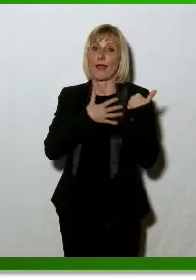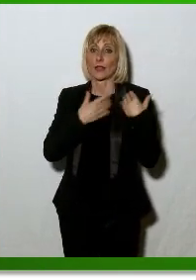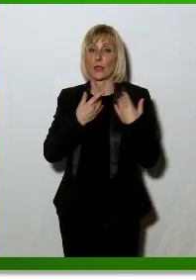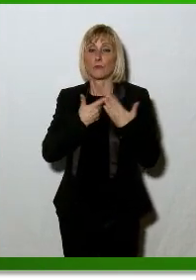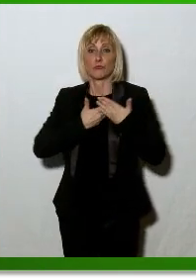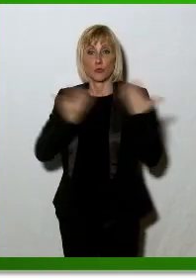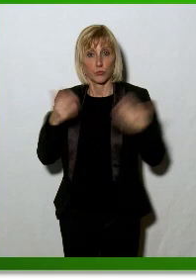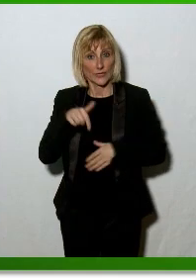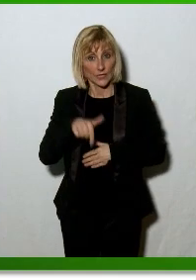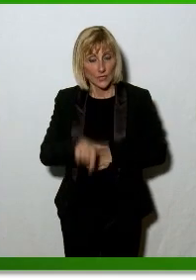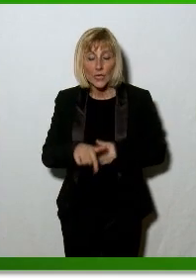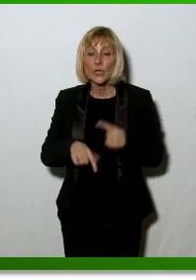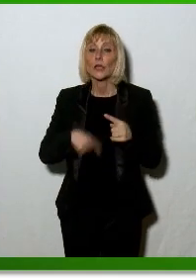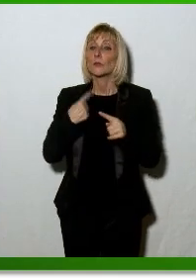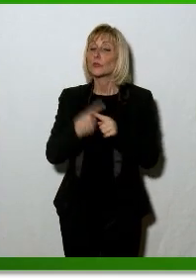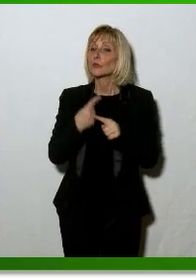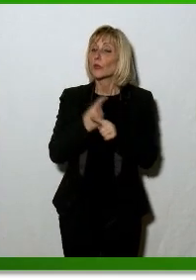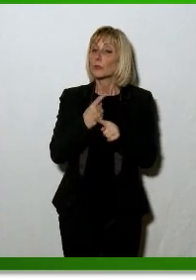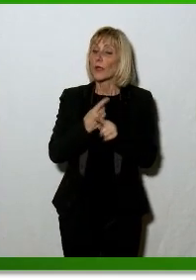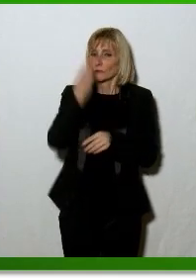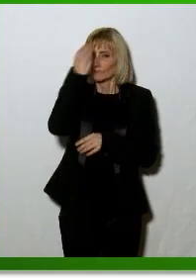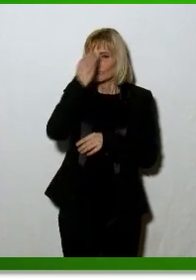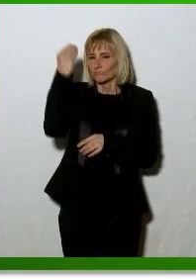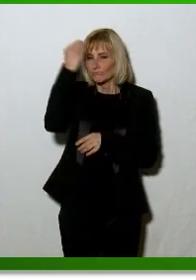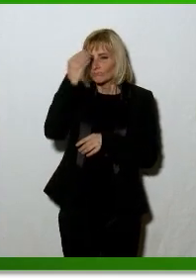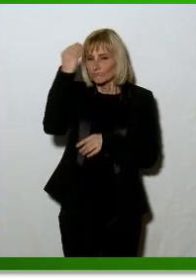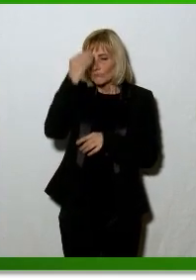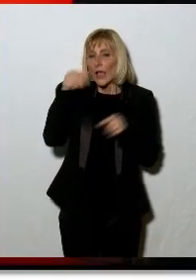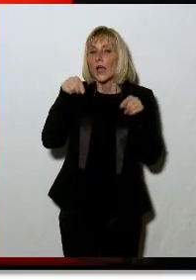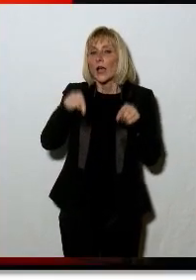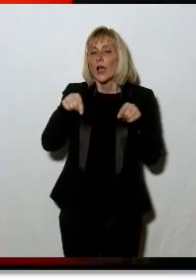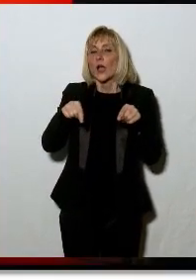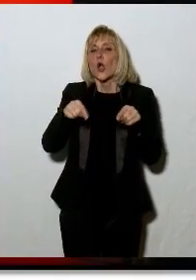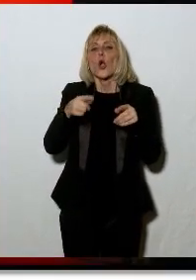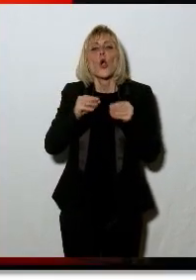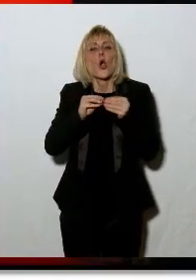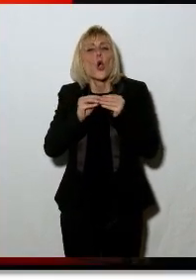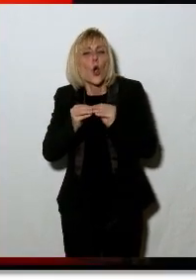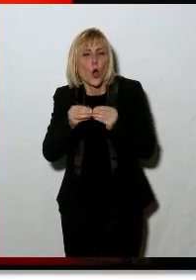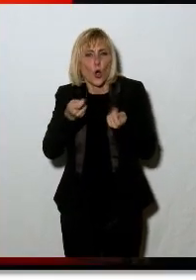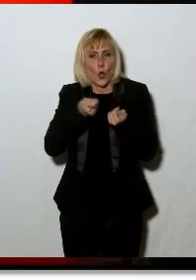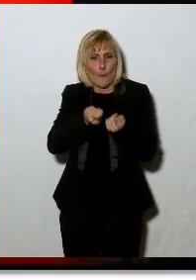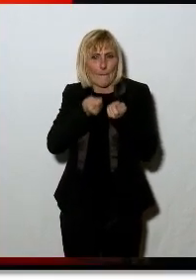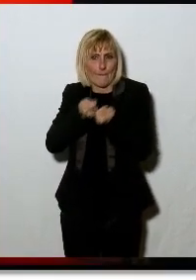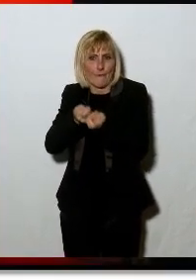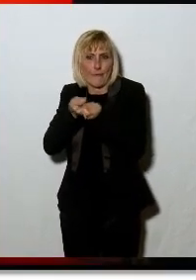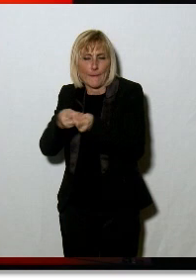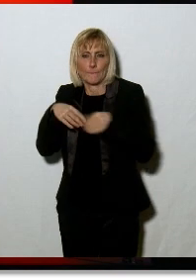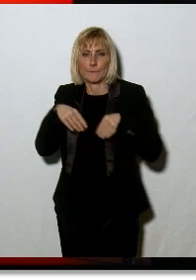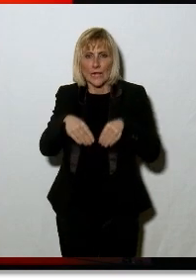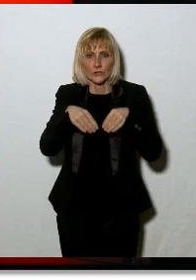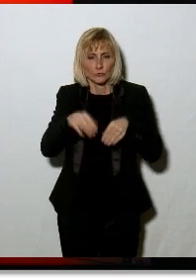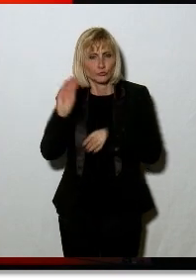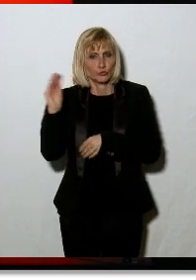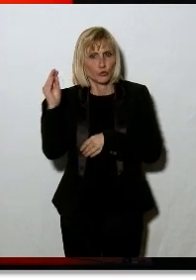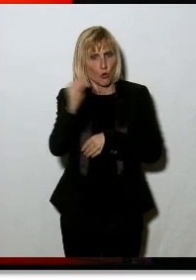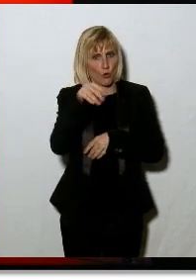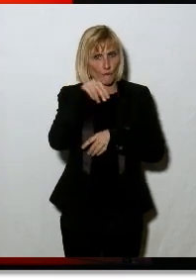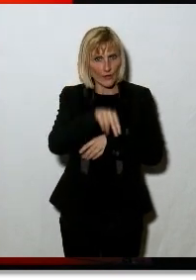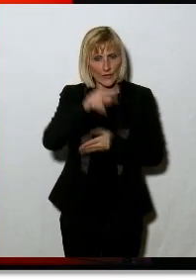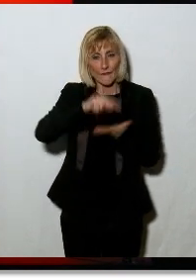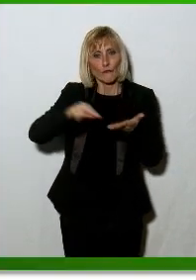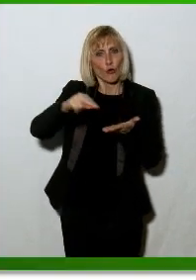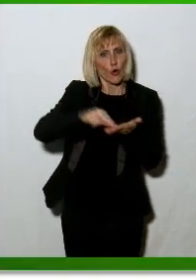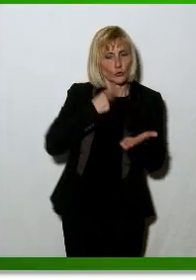credo che ci si debba interrogare a cominciare da questa assemblea su come incentivare la partecipazione dei giovani al